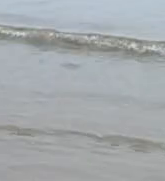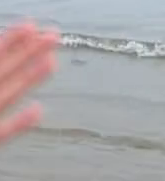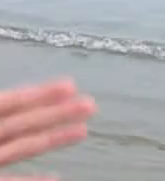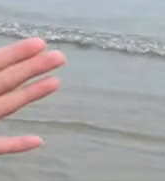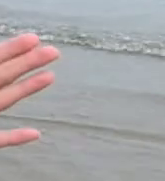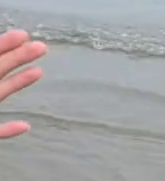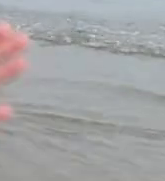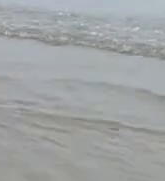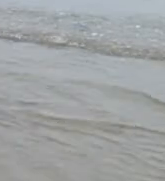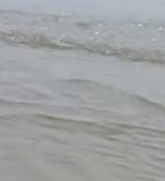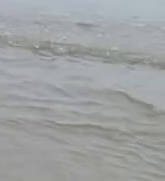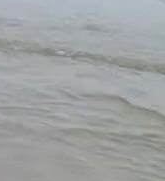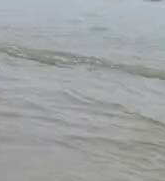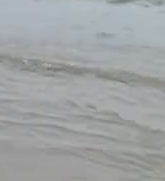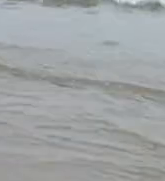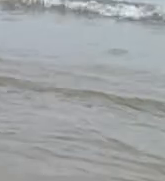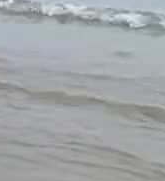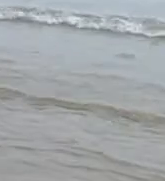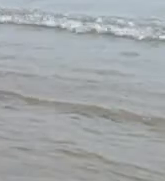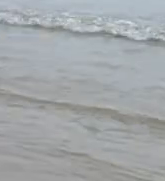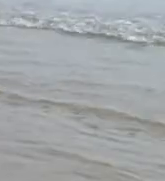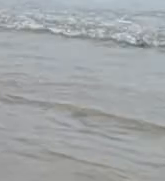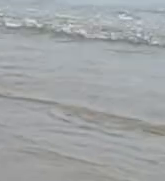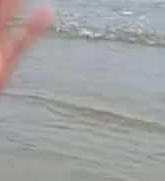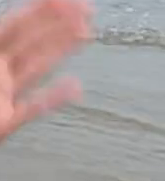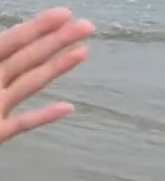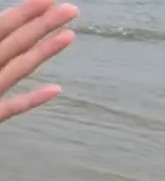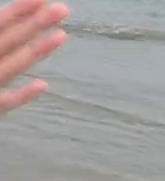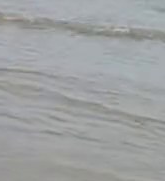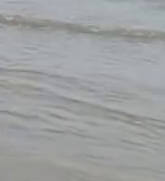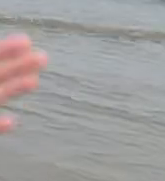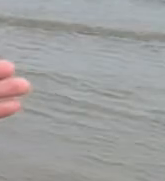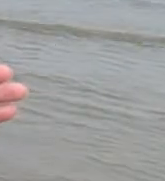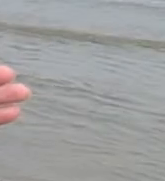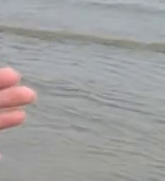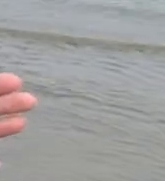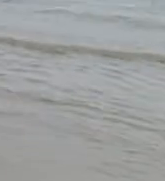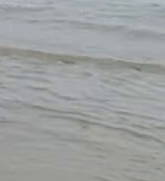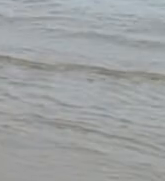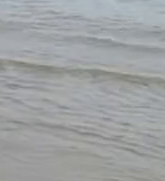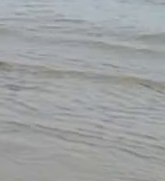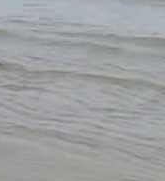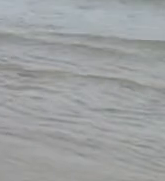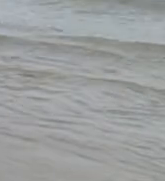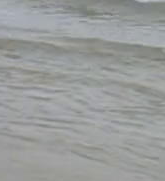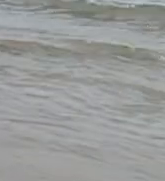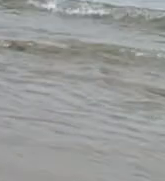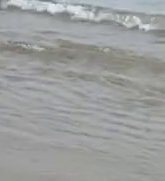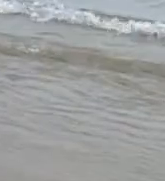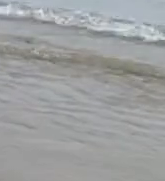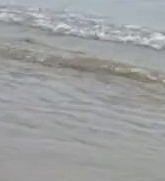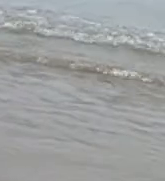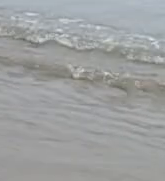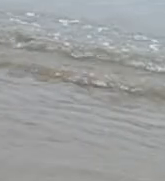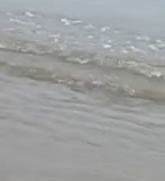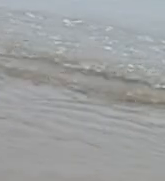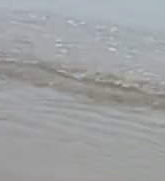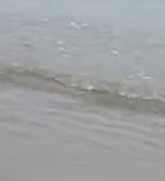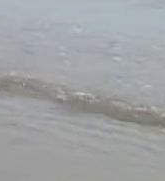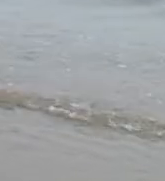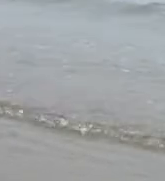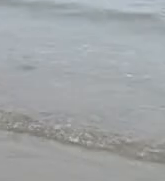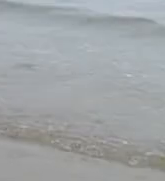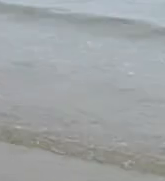여러분은 재즈를 하면 어떤 이미지가 떠오르시나요? 이 재즈 조금은 어렵고 애매모호한 장르라는 편견 가지고